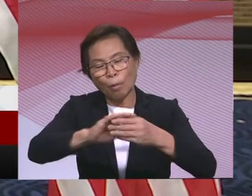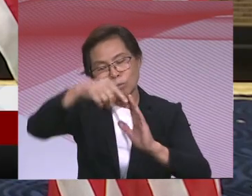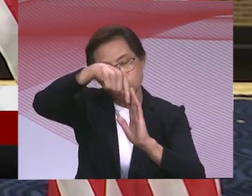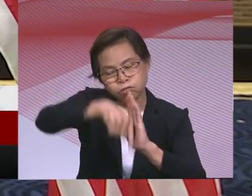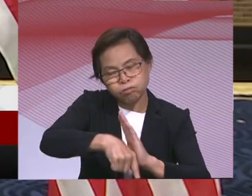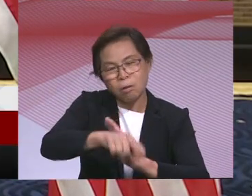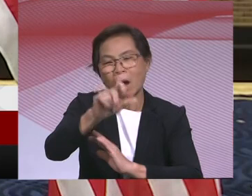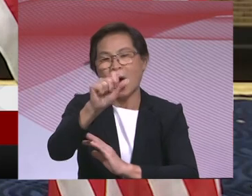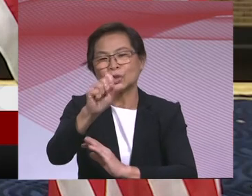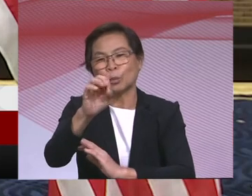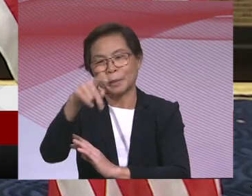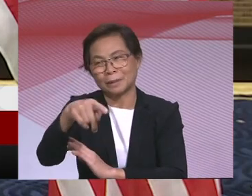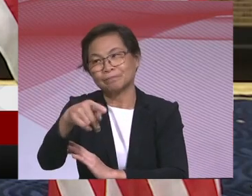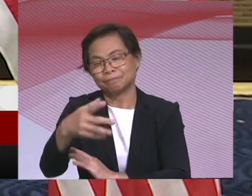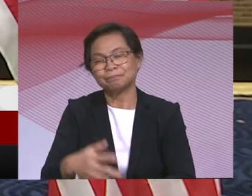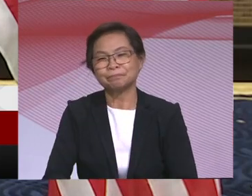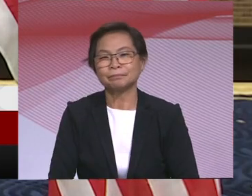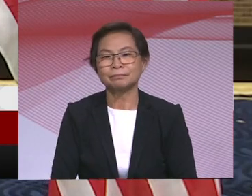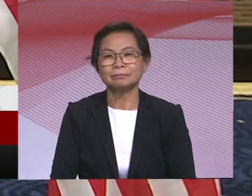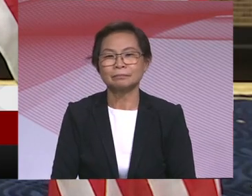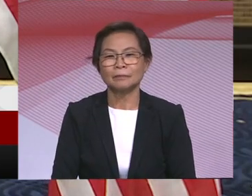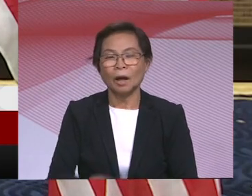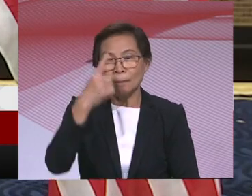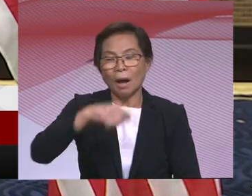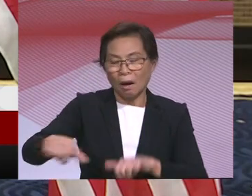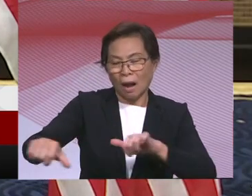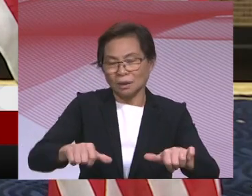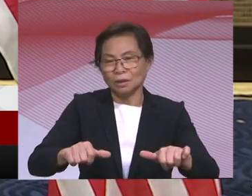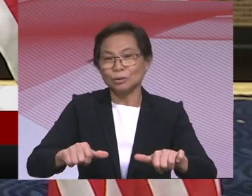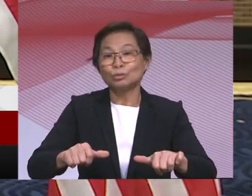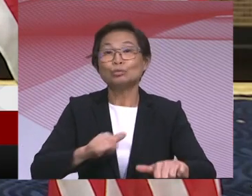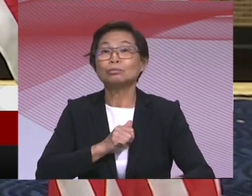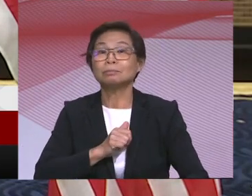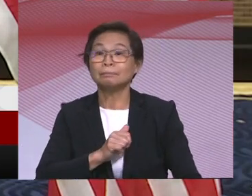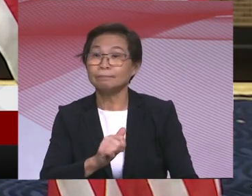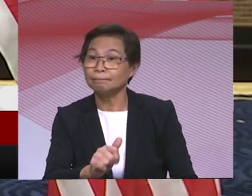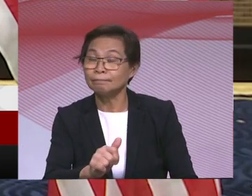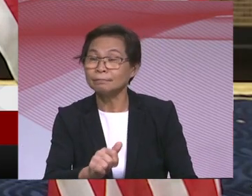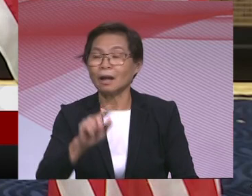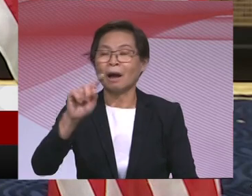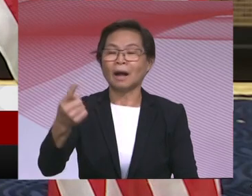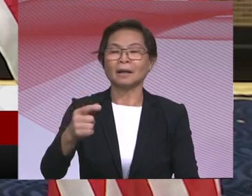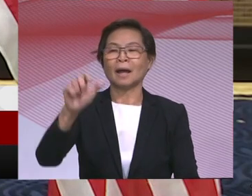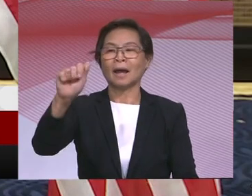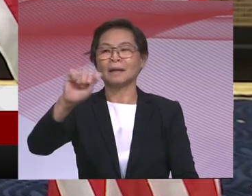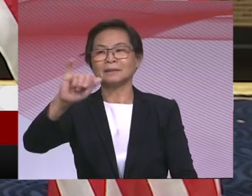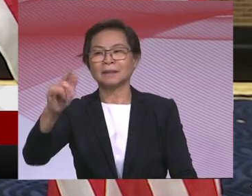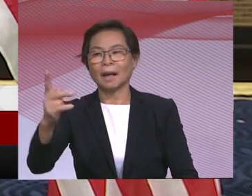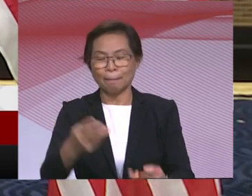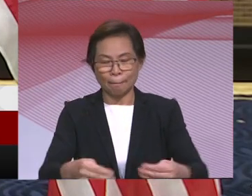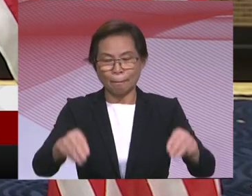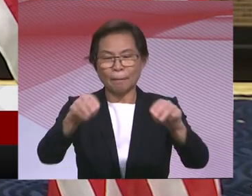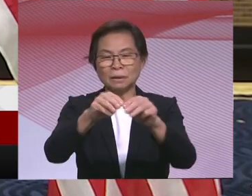opini hai bagi activity keagamaan Hai hanya Ali Khan kuase